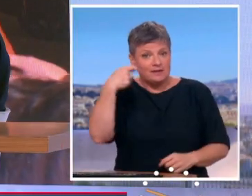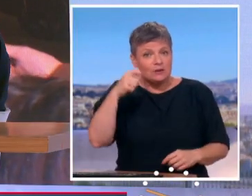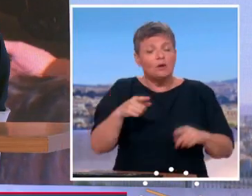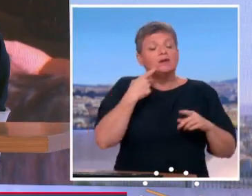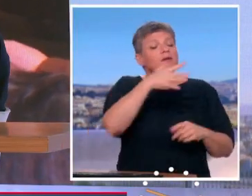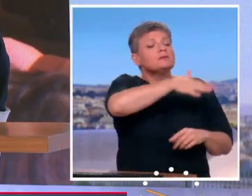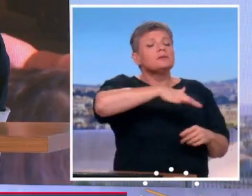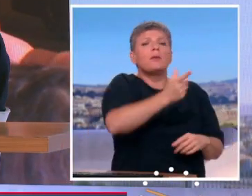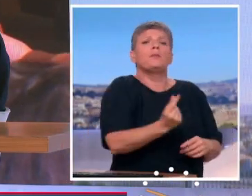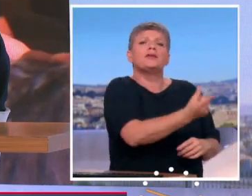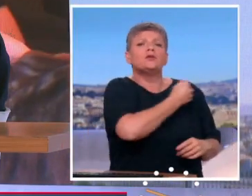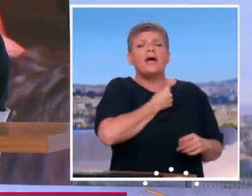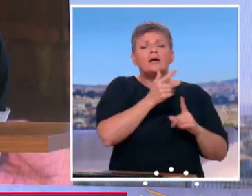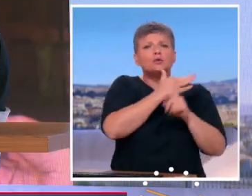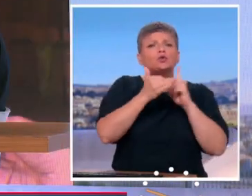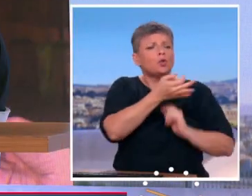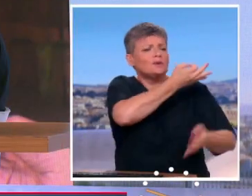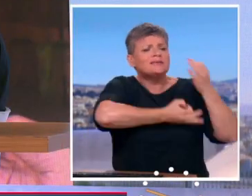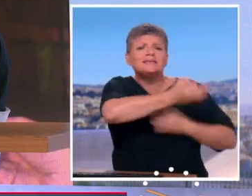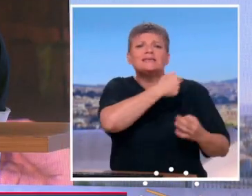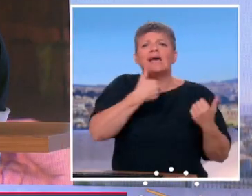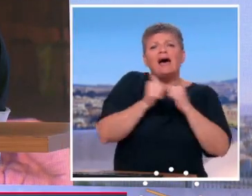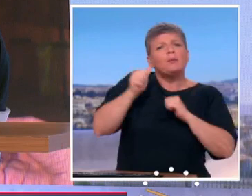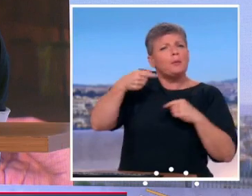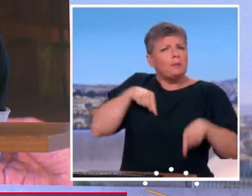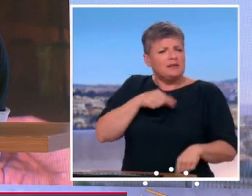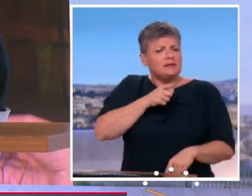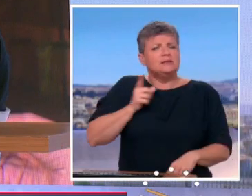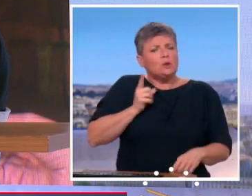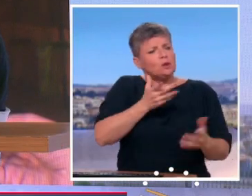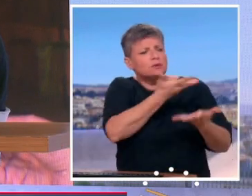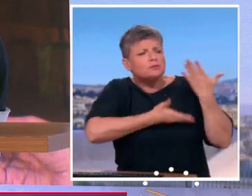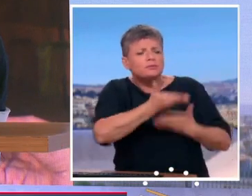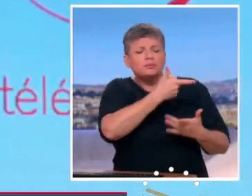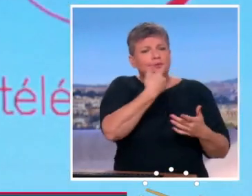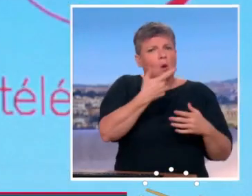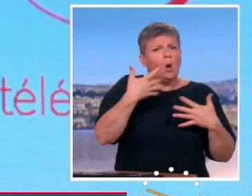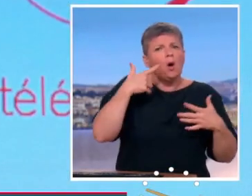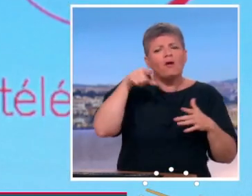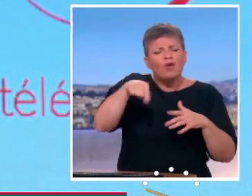-même au mois de juillet lorsque nous les avons reçus et lorsqu'ils nous ont parlé notamment des bas salaires et nous nous étions engagés à travailler sur cette question-là.